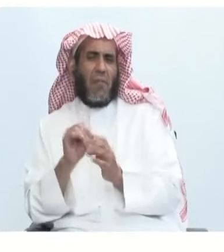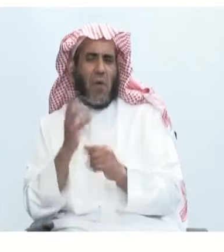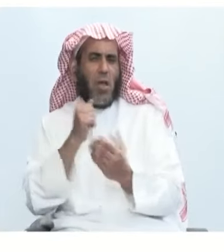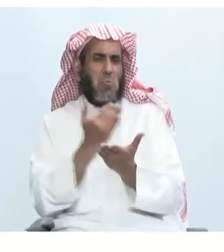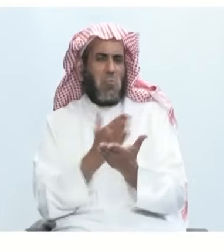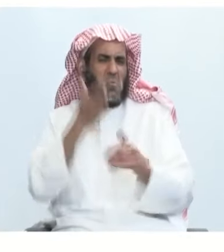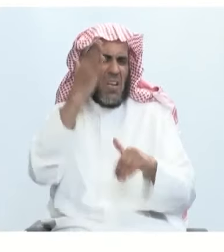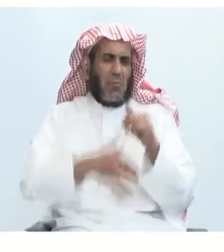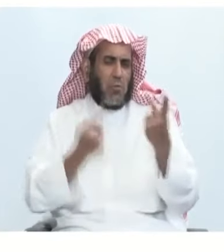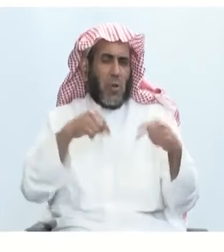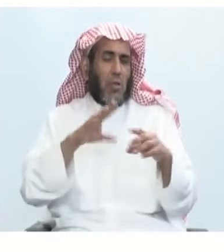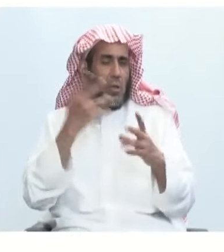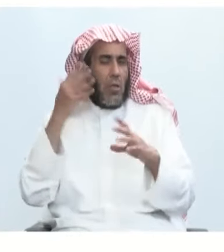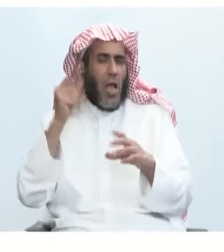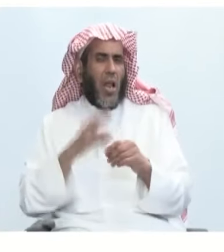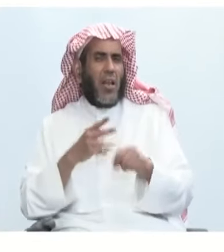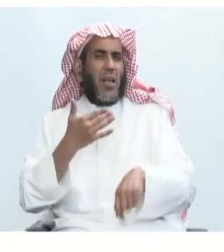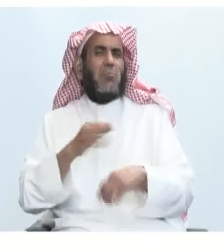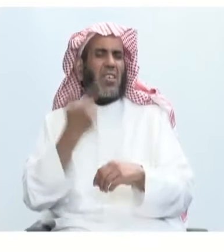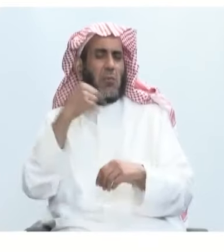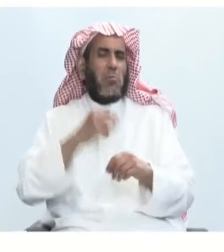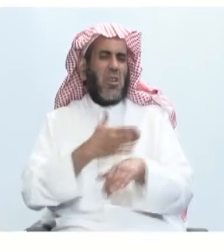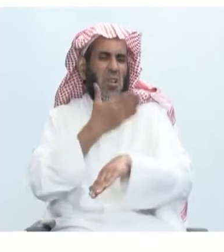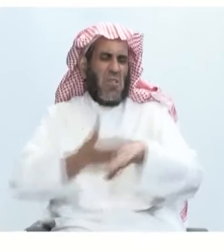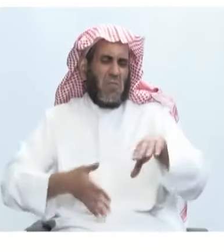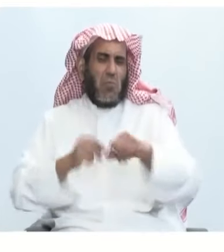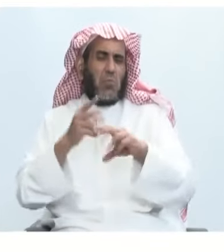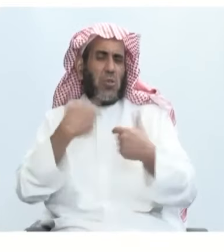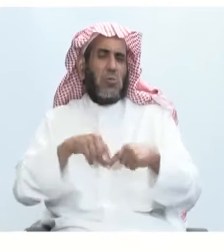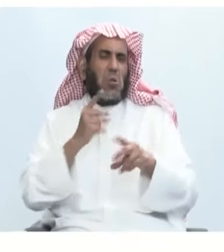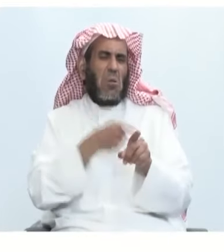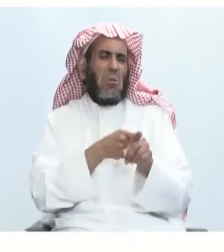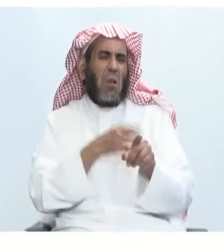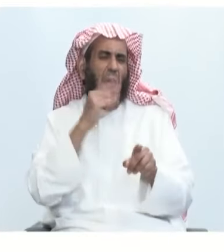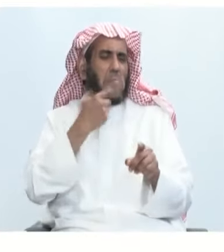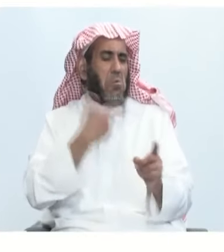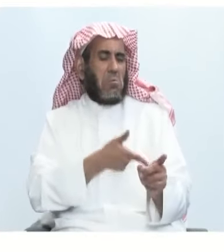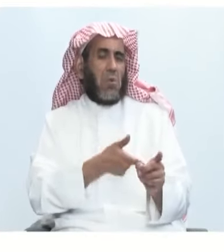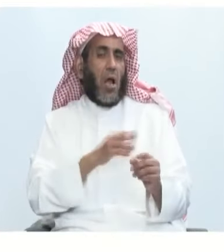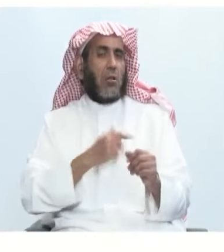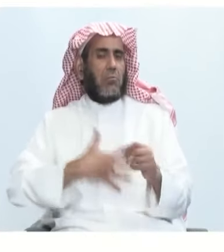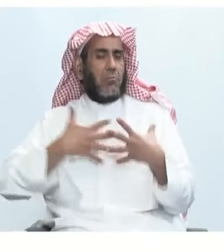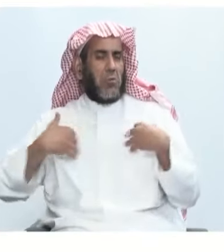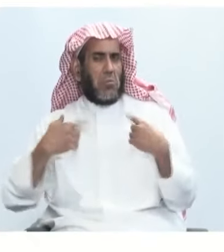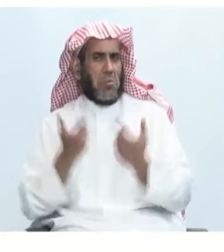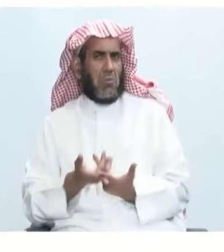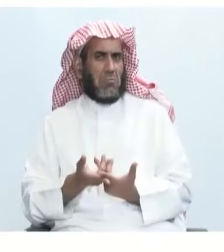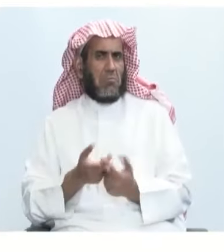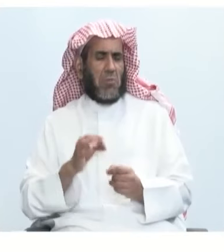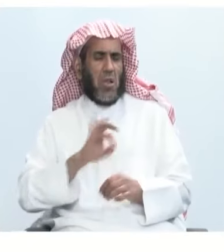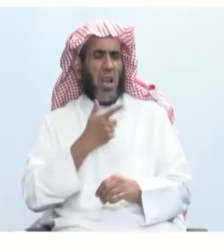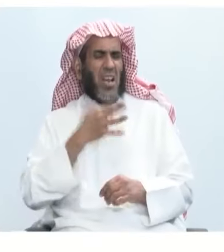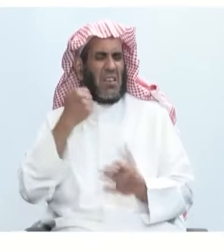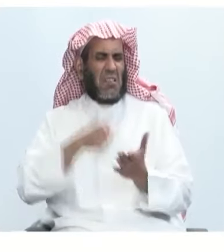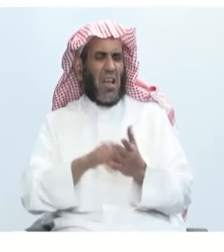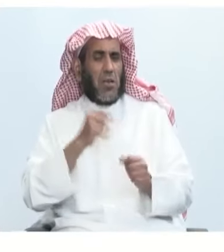استئصاله من هذا الجسد تخيل ان الطبيب اراد ان يحذف عضوا من جسدك لمجرد انه لم يعجبه اتكون سعيدا بذلك ان جهل